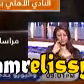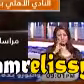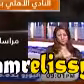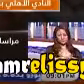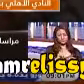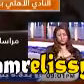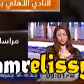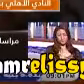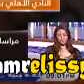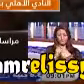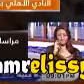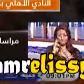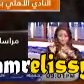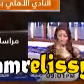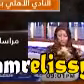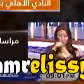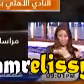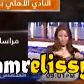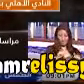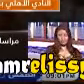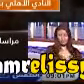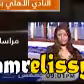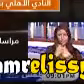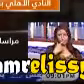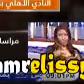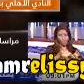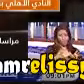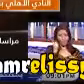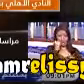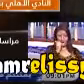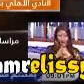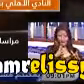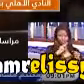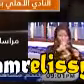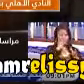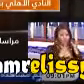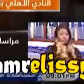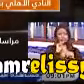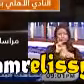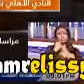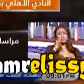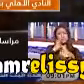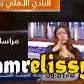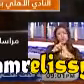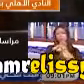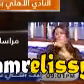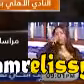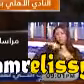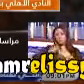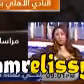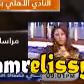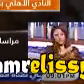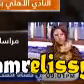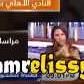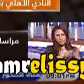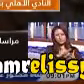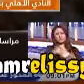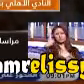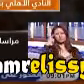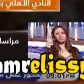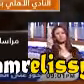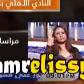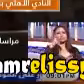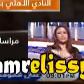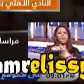الفوضى كما يعني كما تكررت هذه الاحداث في مصر في الاونه الاخيره يعني كلما يظهر حدث او مناسبه او ذكرى